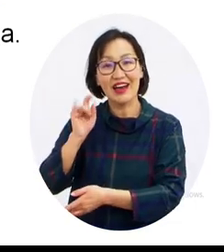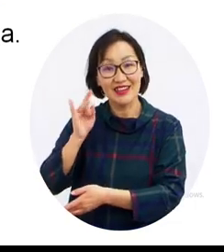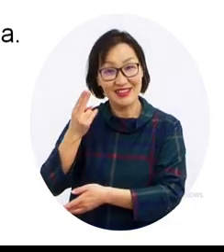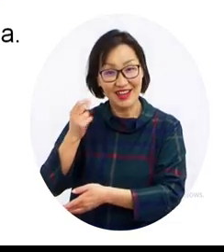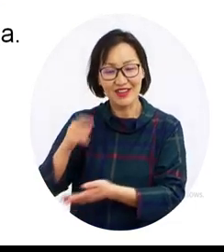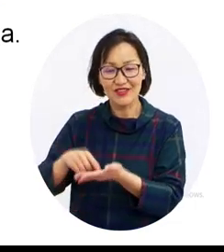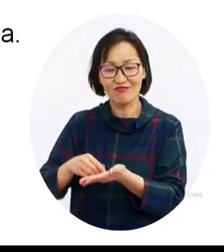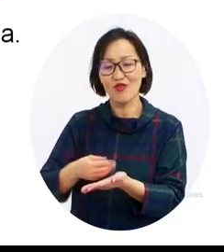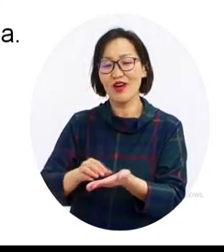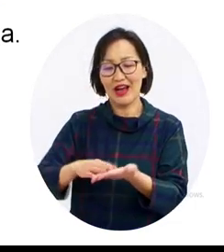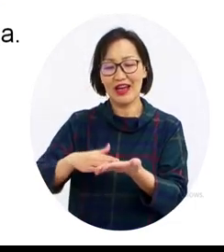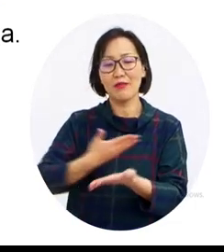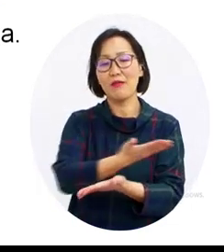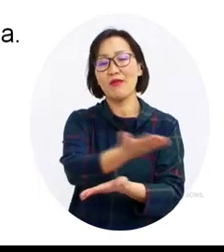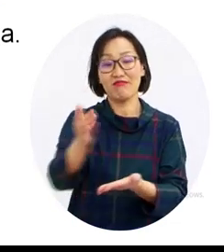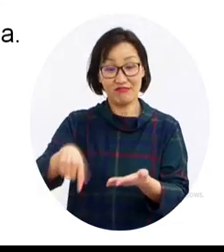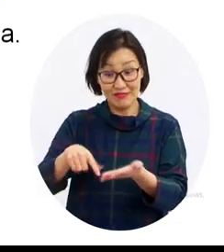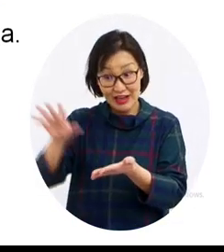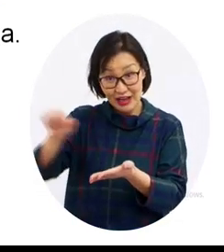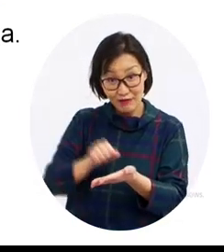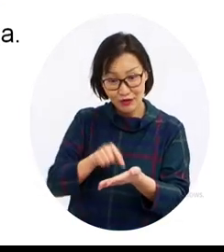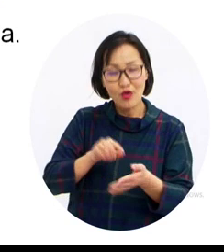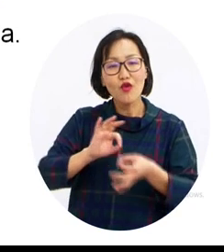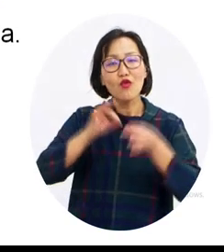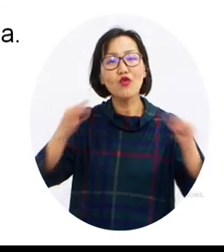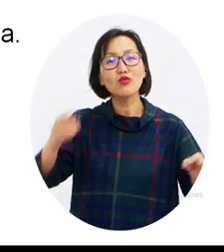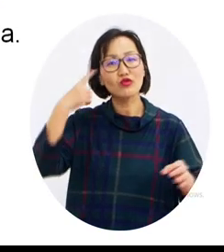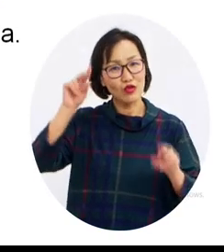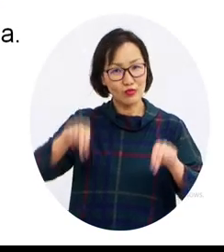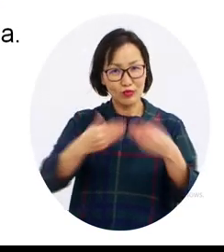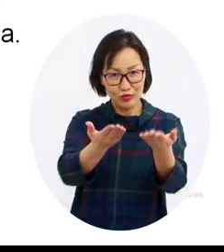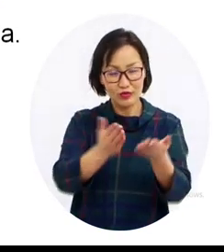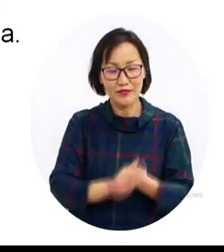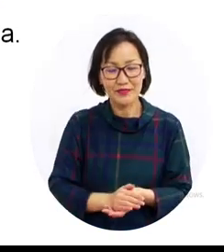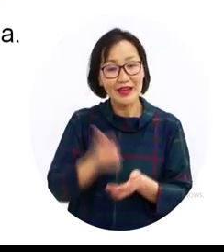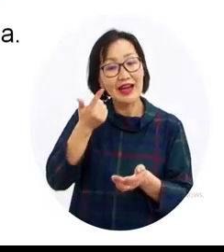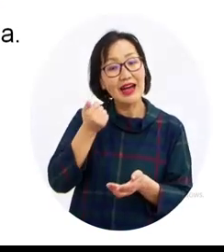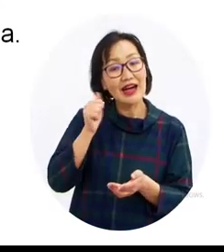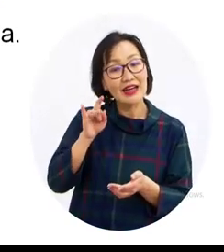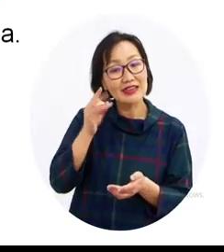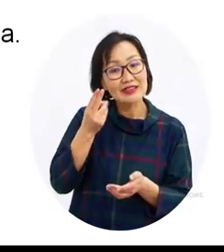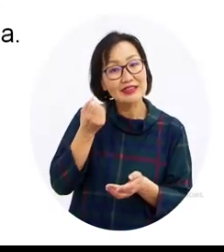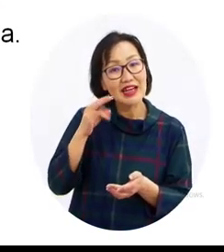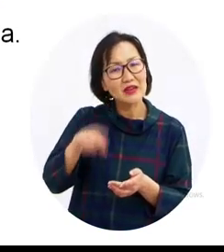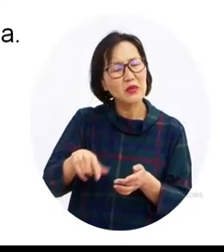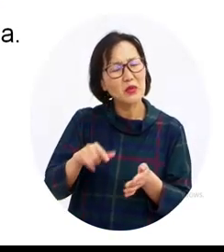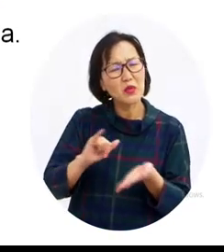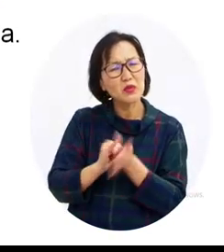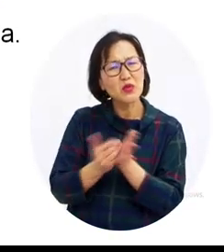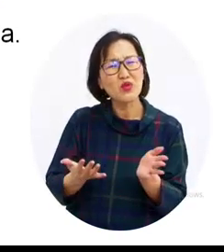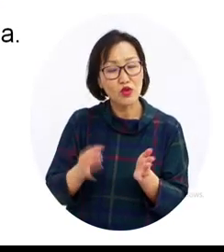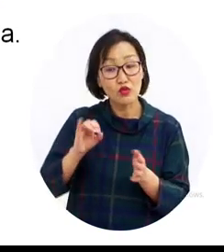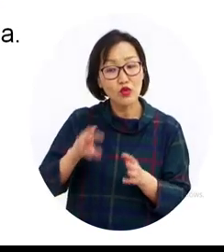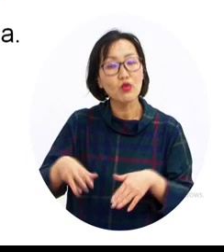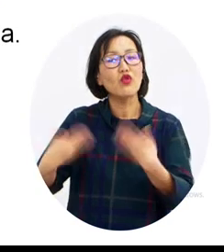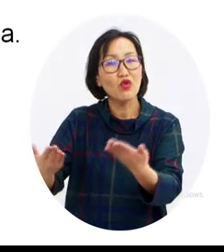гар цайлгах. Үгээрээ бас өгүүлбэр зохиож олно. За тэгвэл гар цайлгах гэдэг нь бол юу гэсэн санаа вэ?